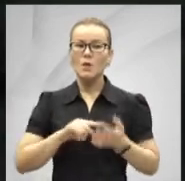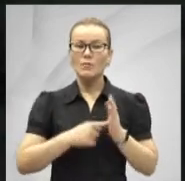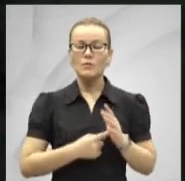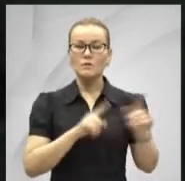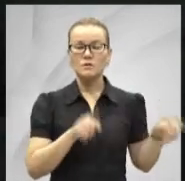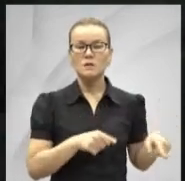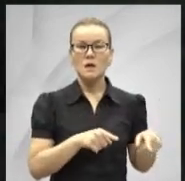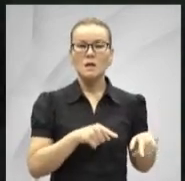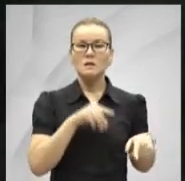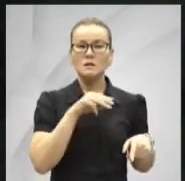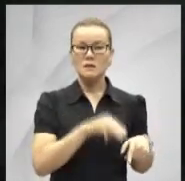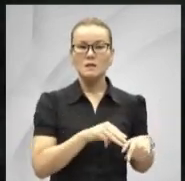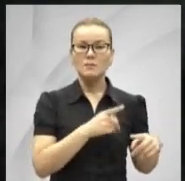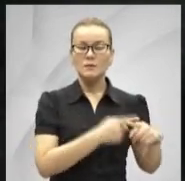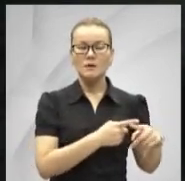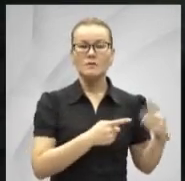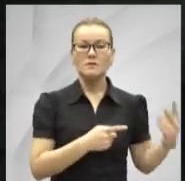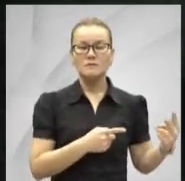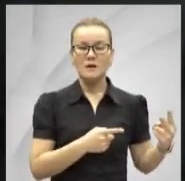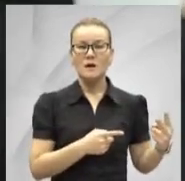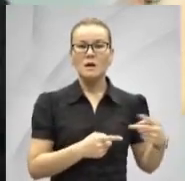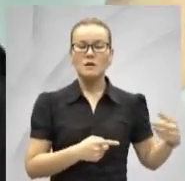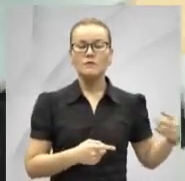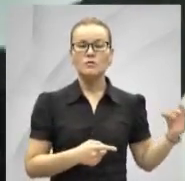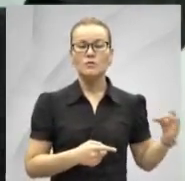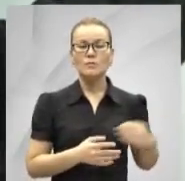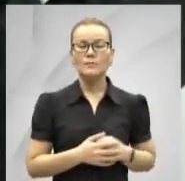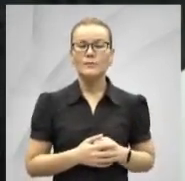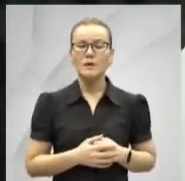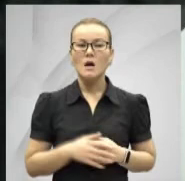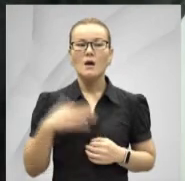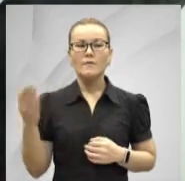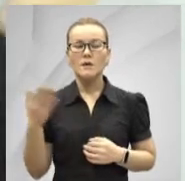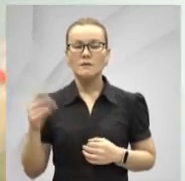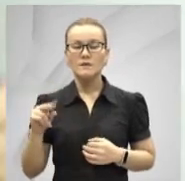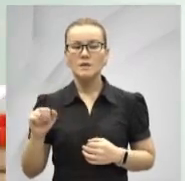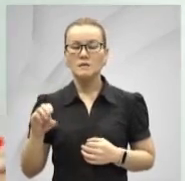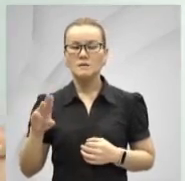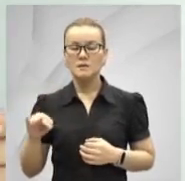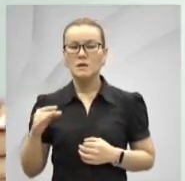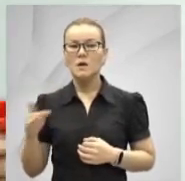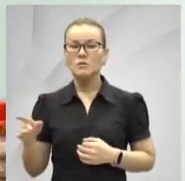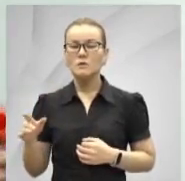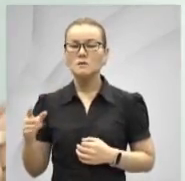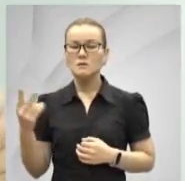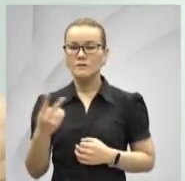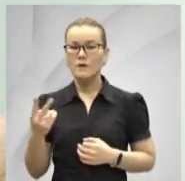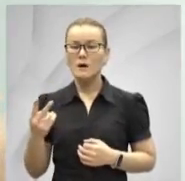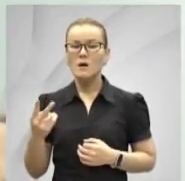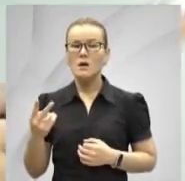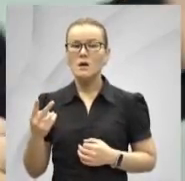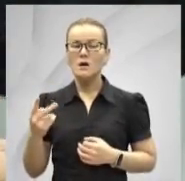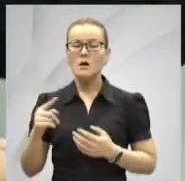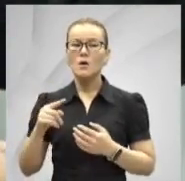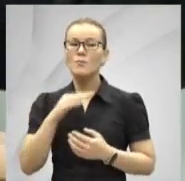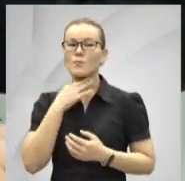умноженное на t прибавить 2 равно 0. В левой части у нас произведение двух множителей,